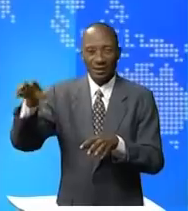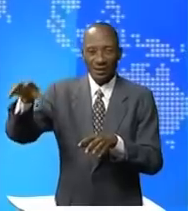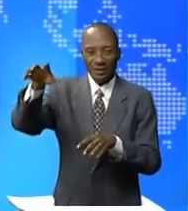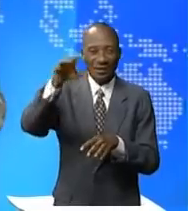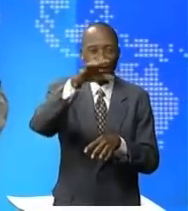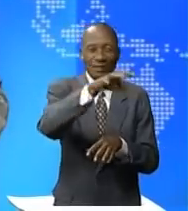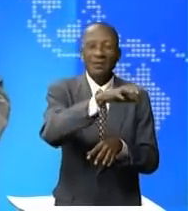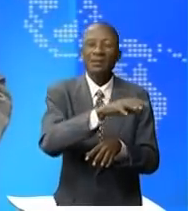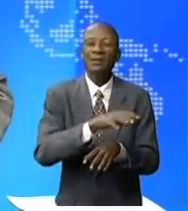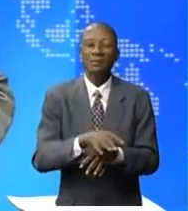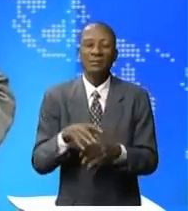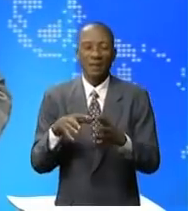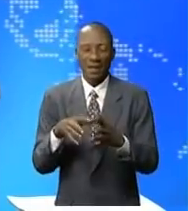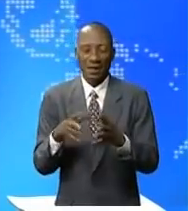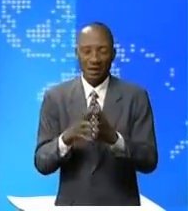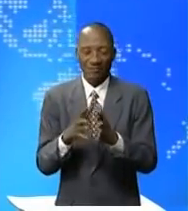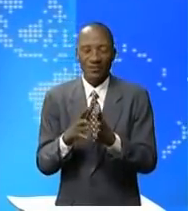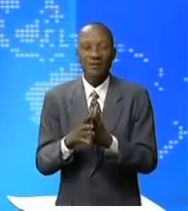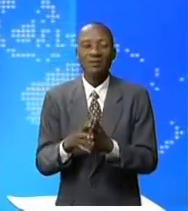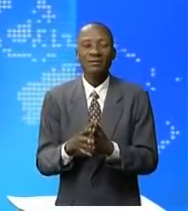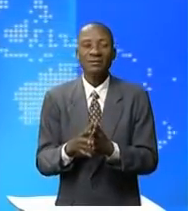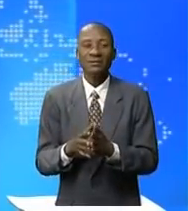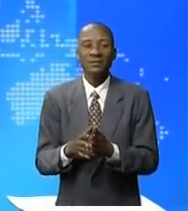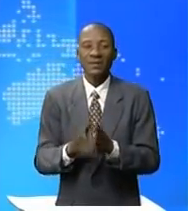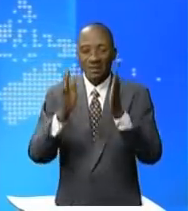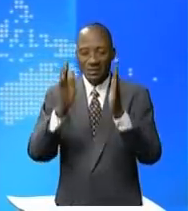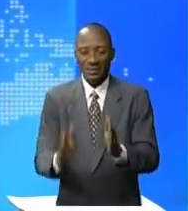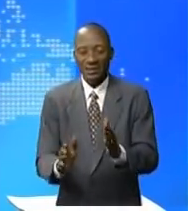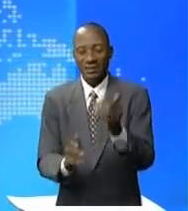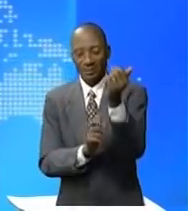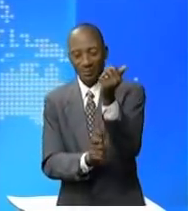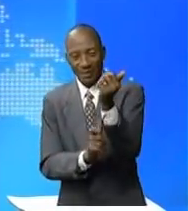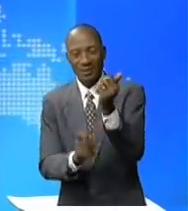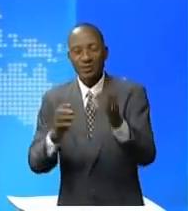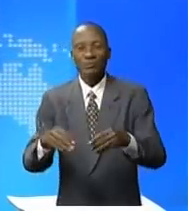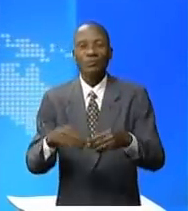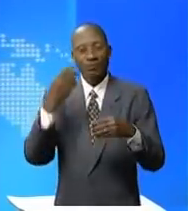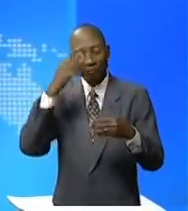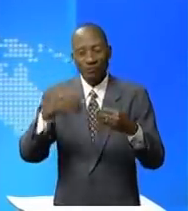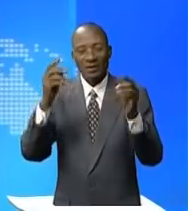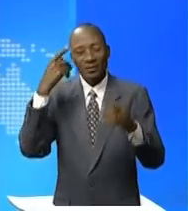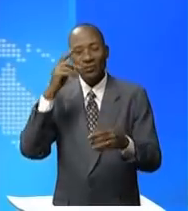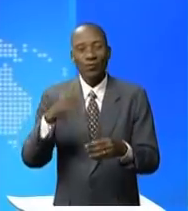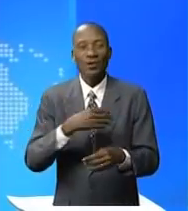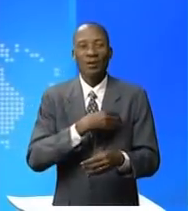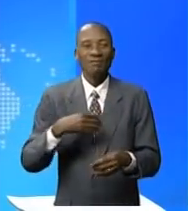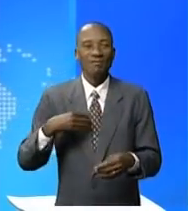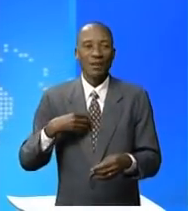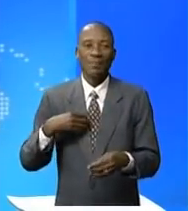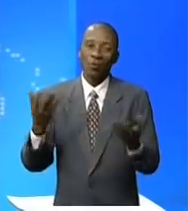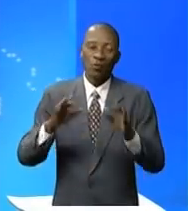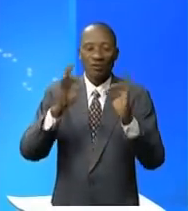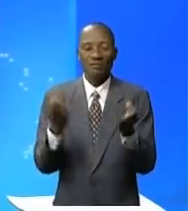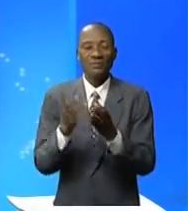tonnes de sacs de maïs destinés aux familles des militaires, une production signée Service National qui va vendre à